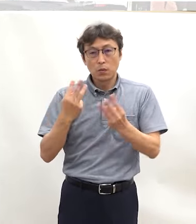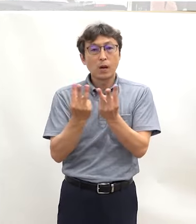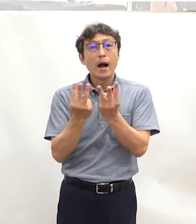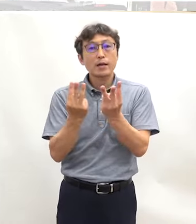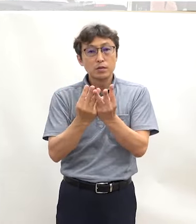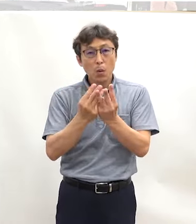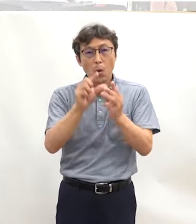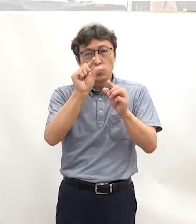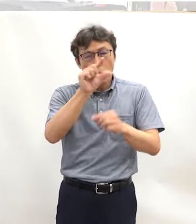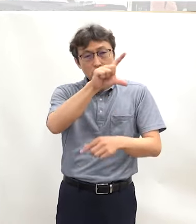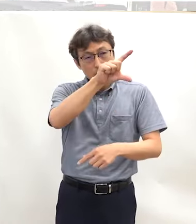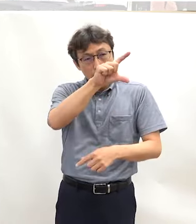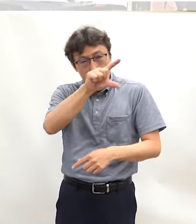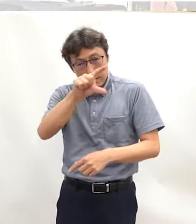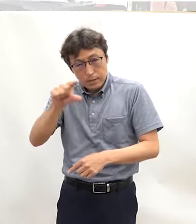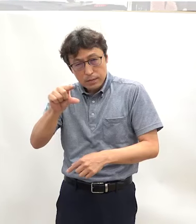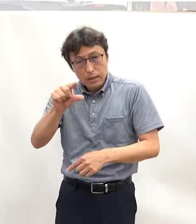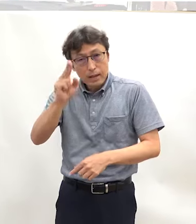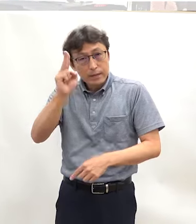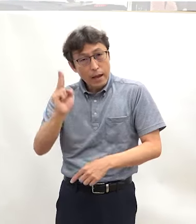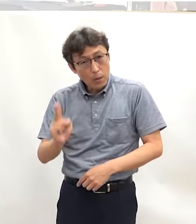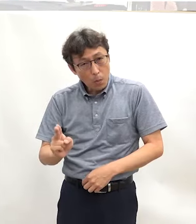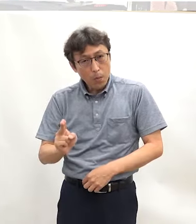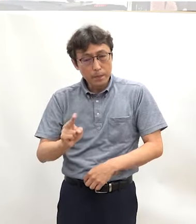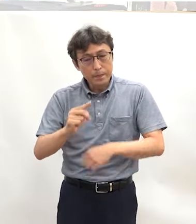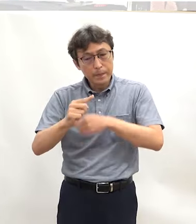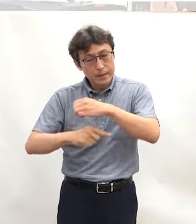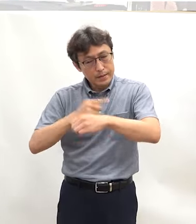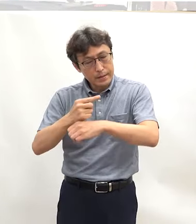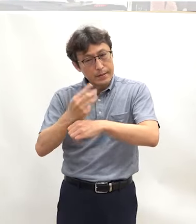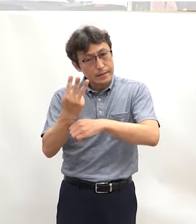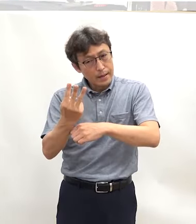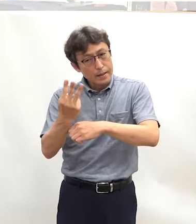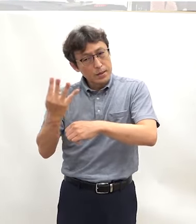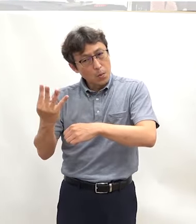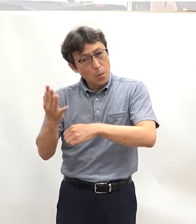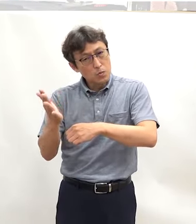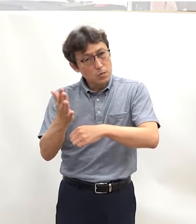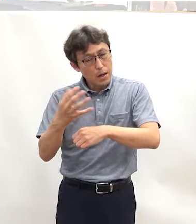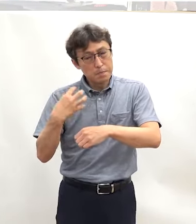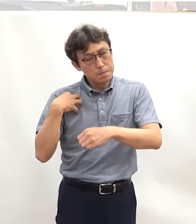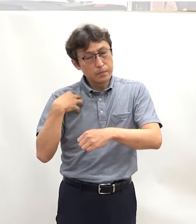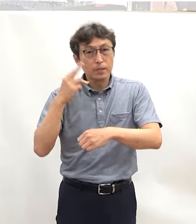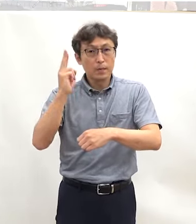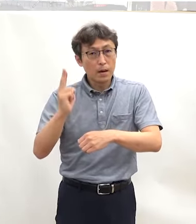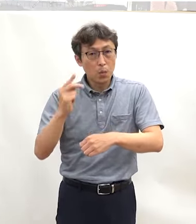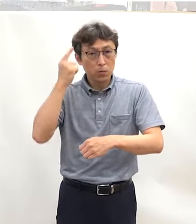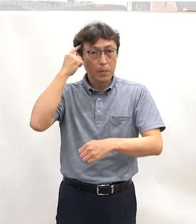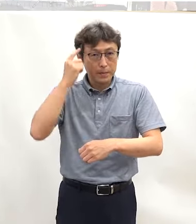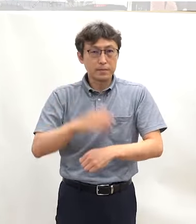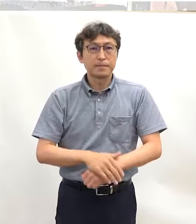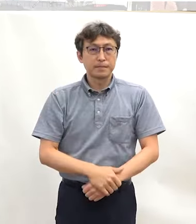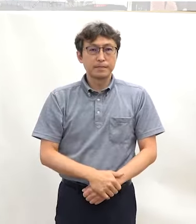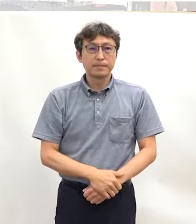干ながら負担が減少するという形になります。なおですね、今13ですけ